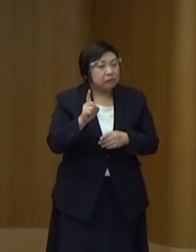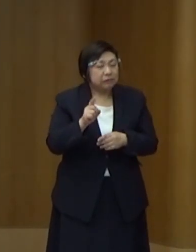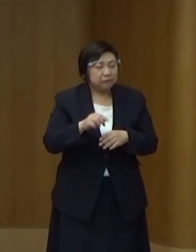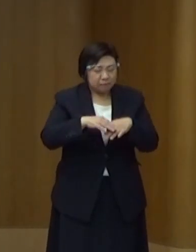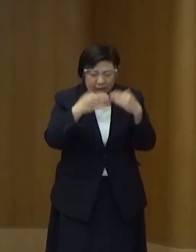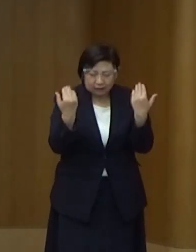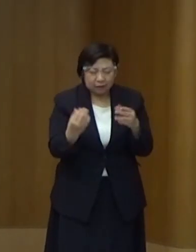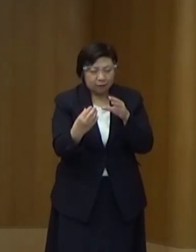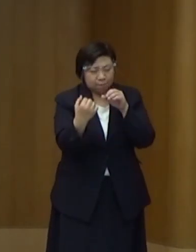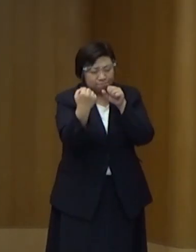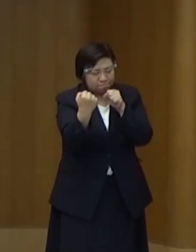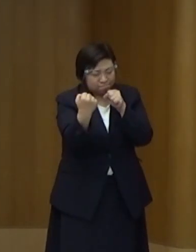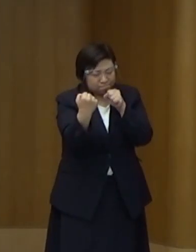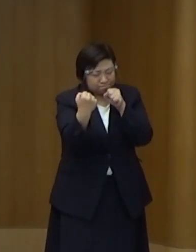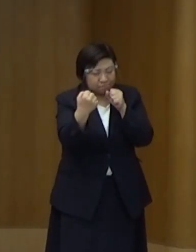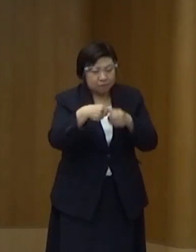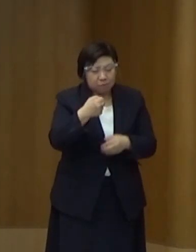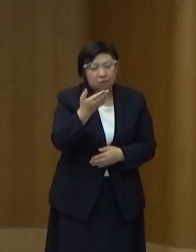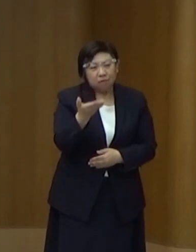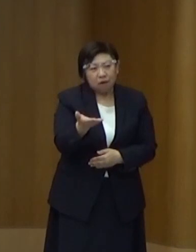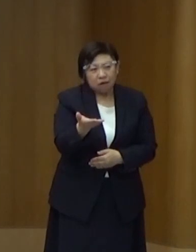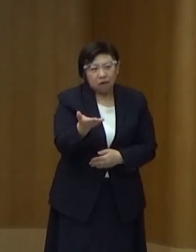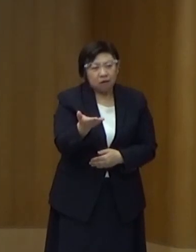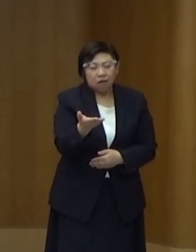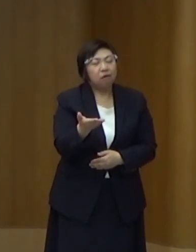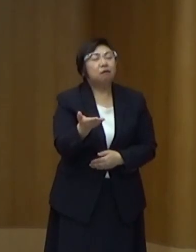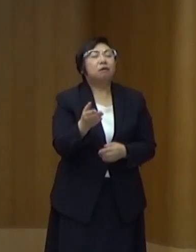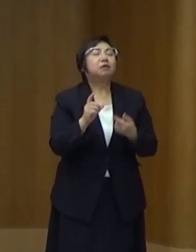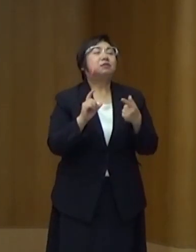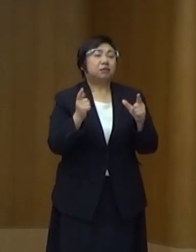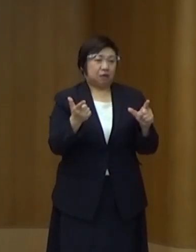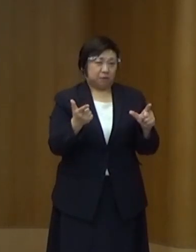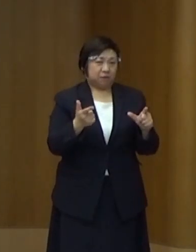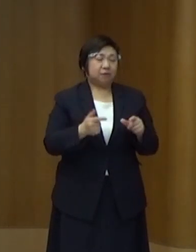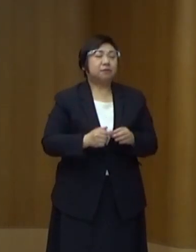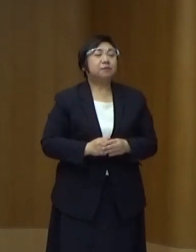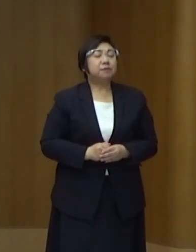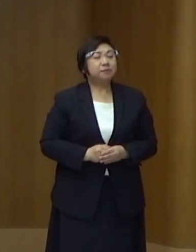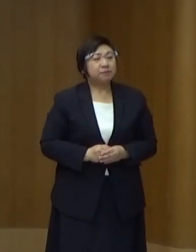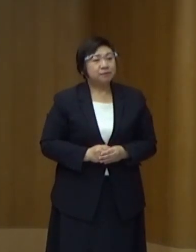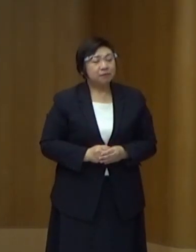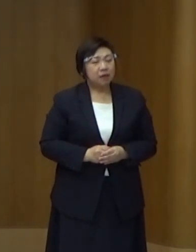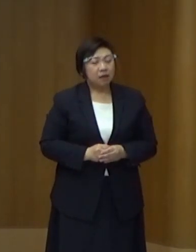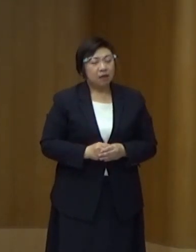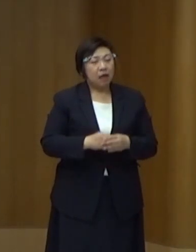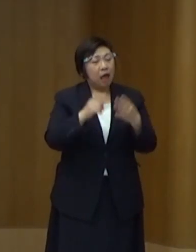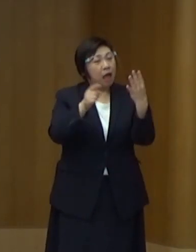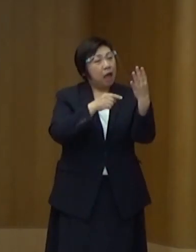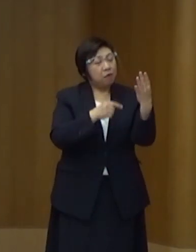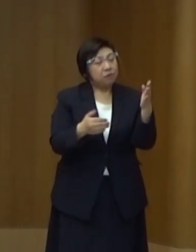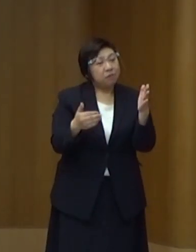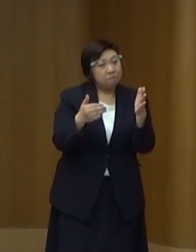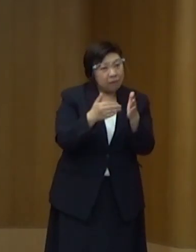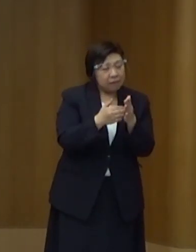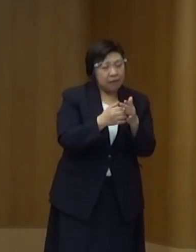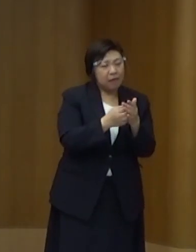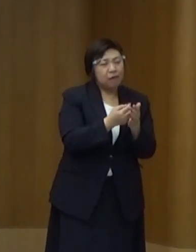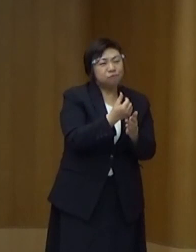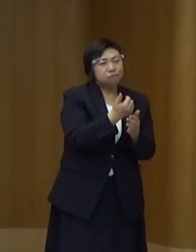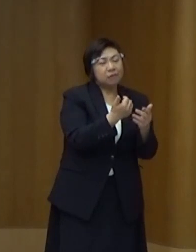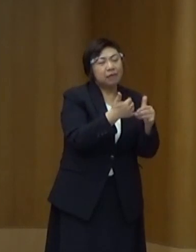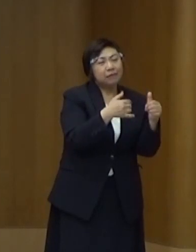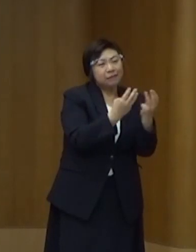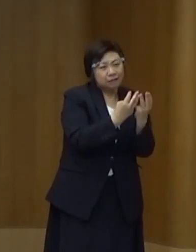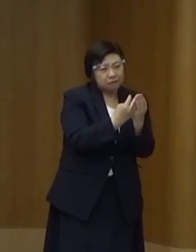で、黙って食べるのかと言ったらそうではないわけでありまして、4人までの少人数、短時